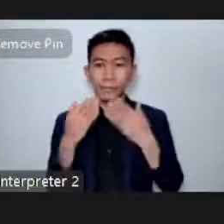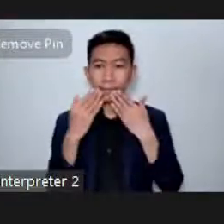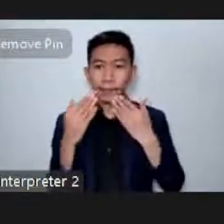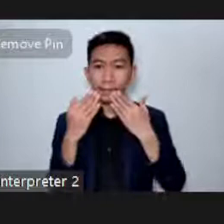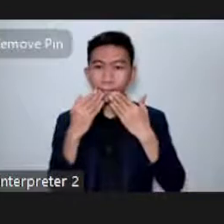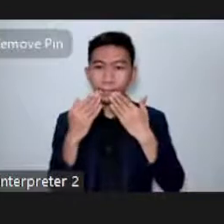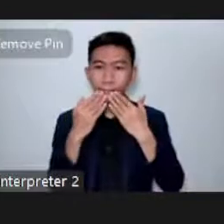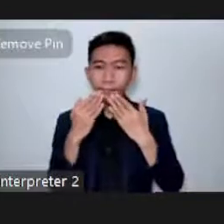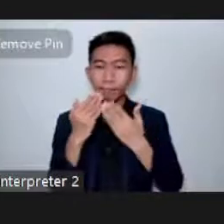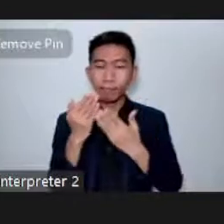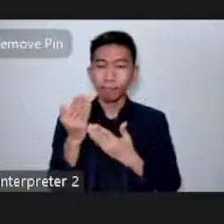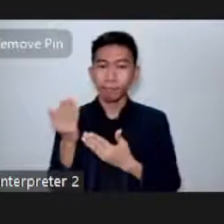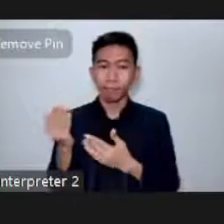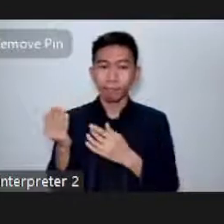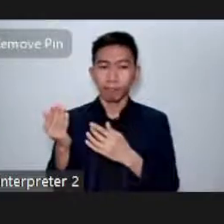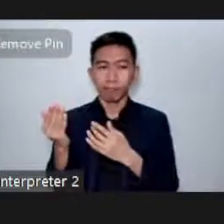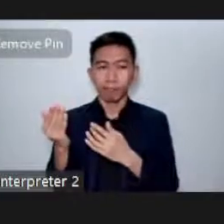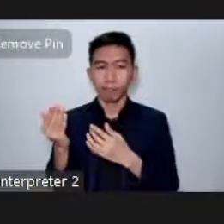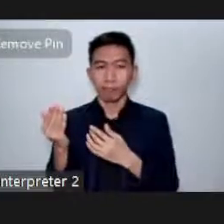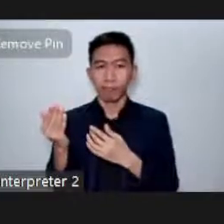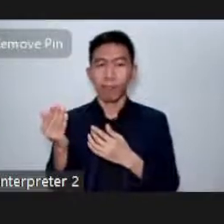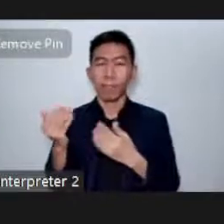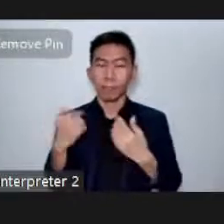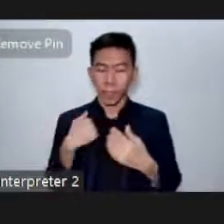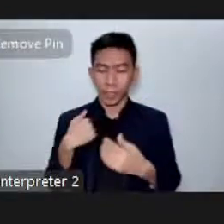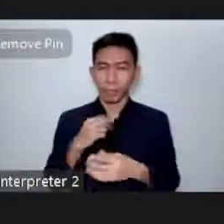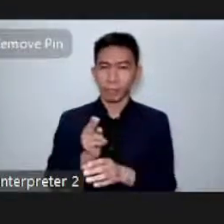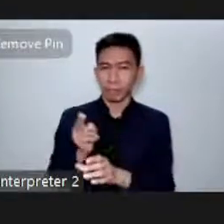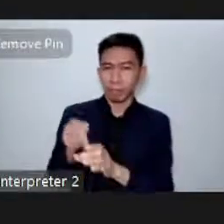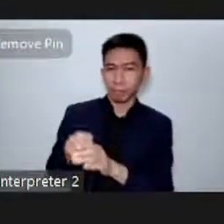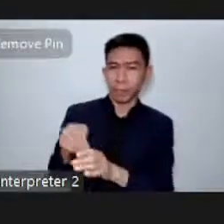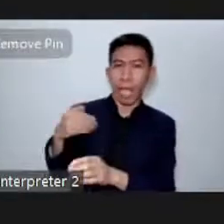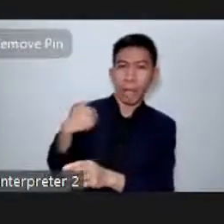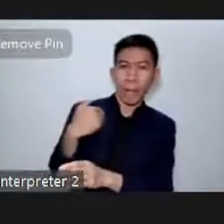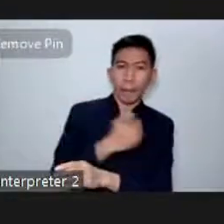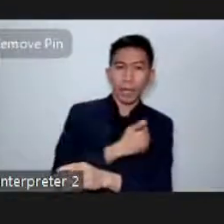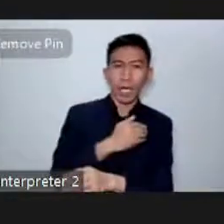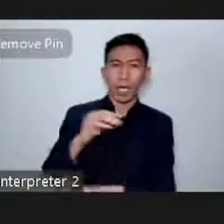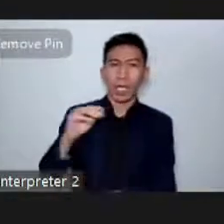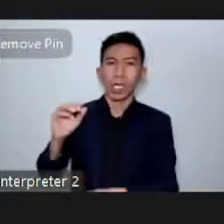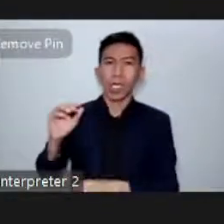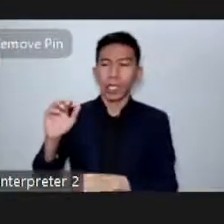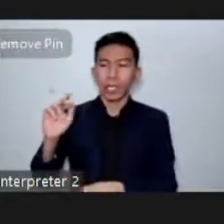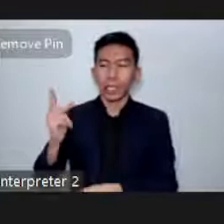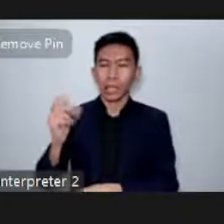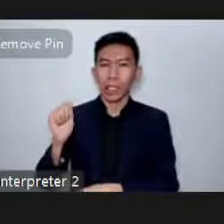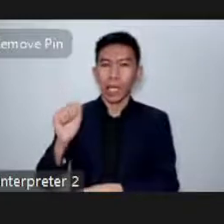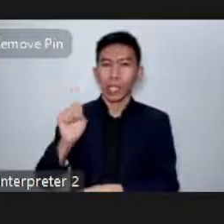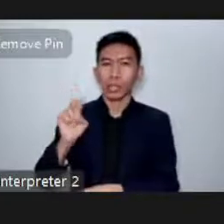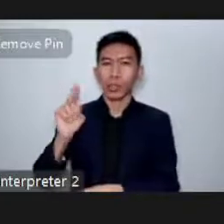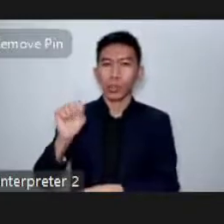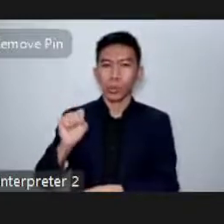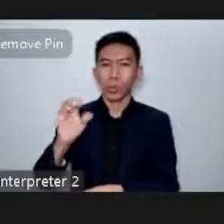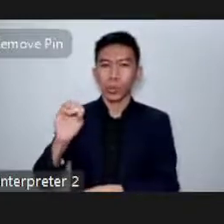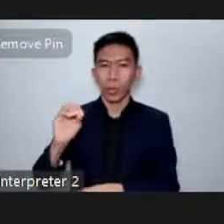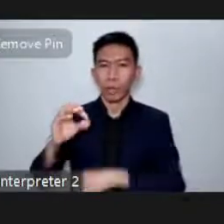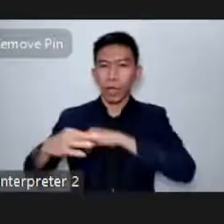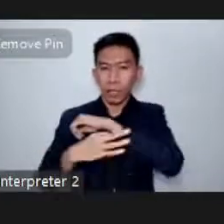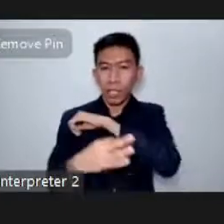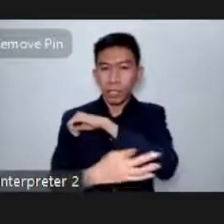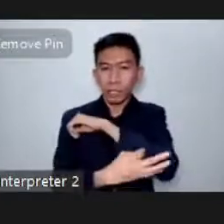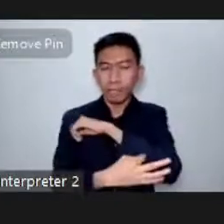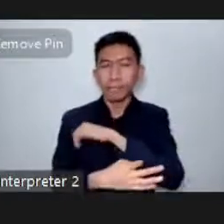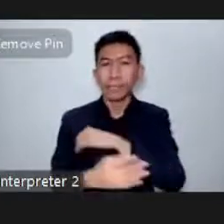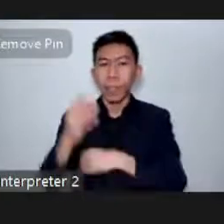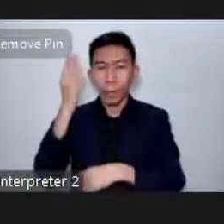Salamat ko po sa na naka-member po ako ng Kasoso Foundation po dahil sila